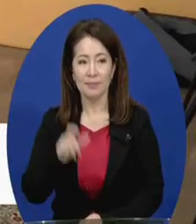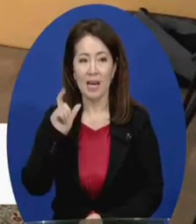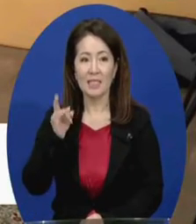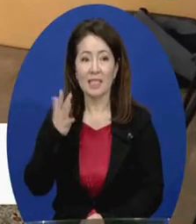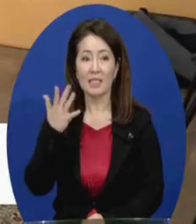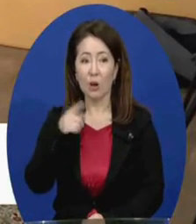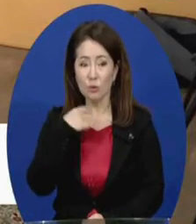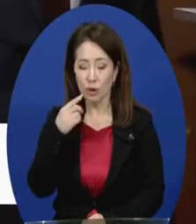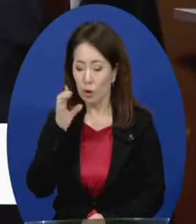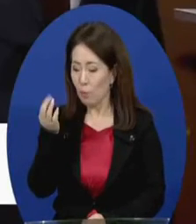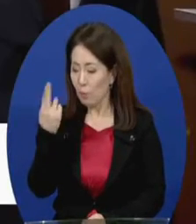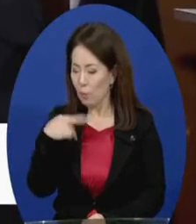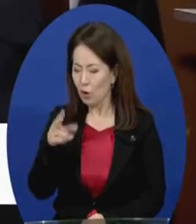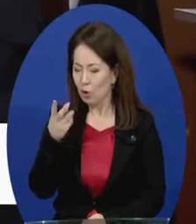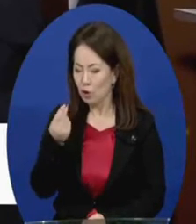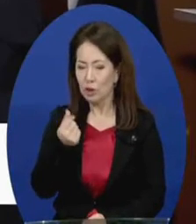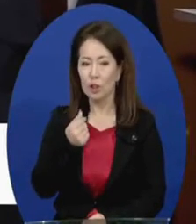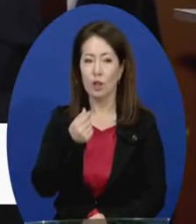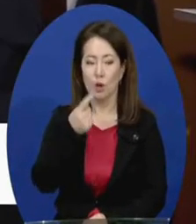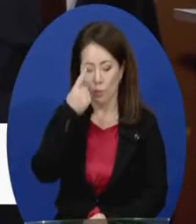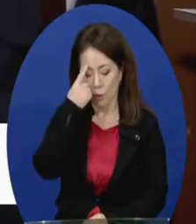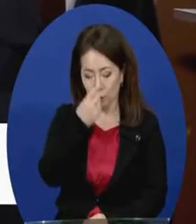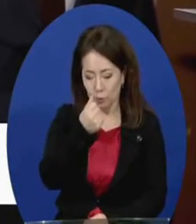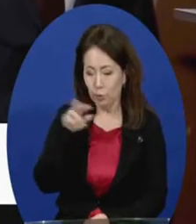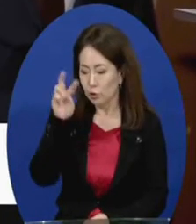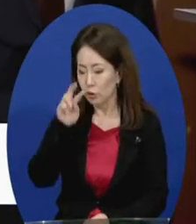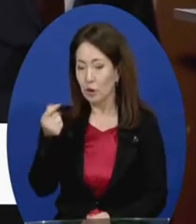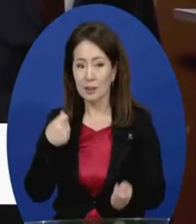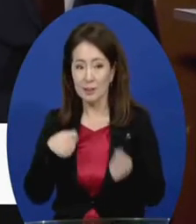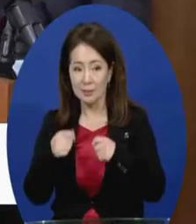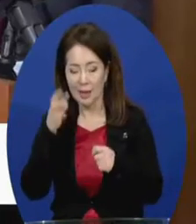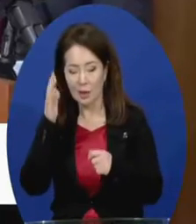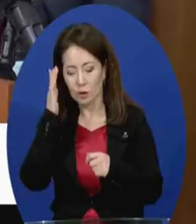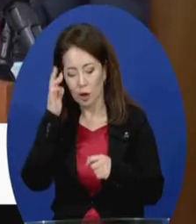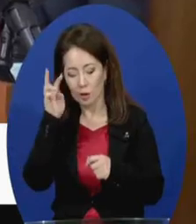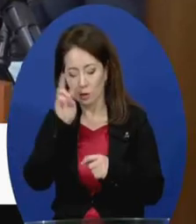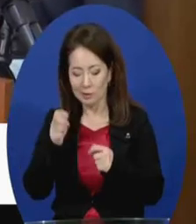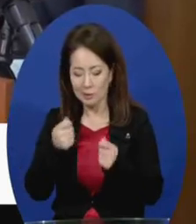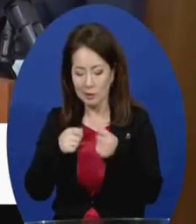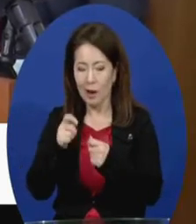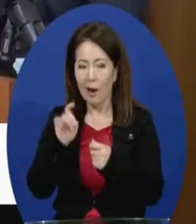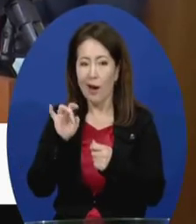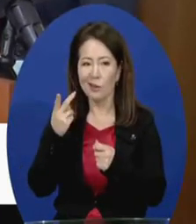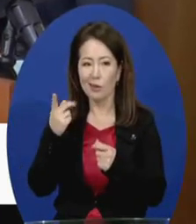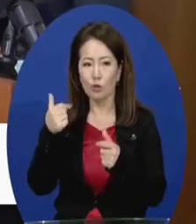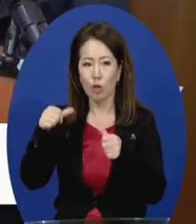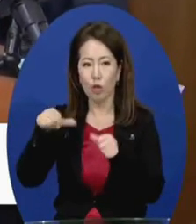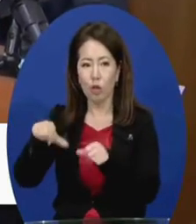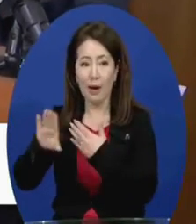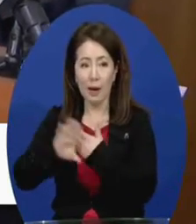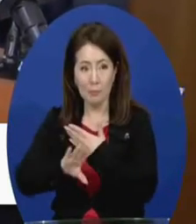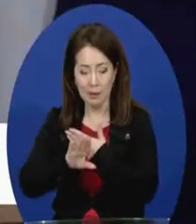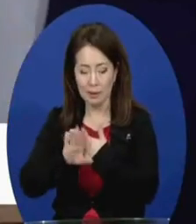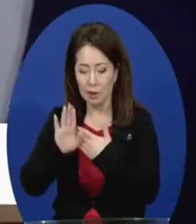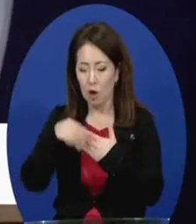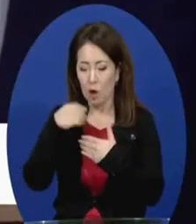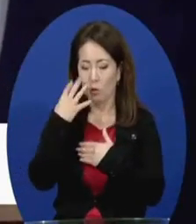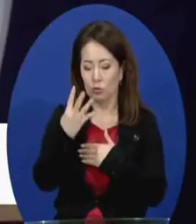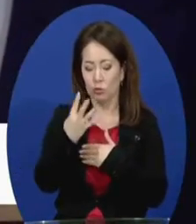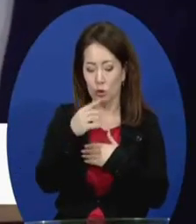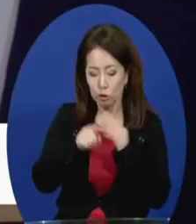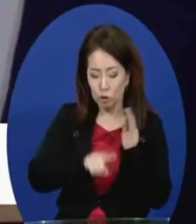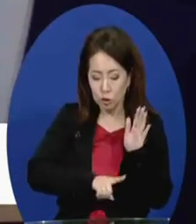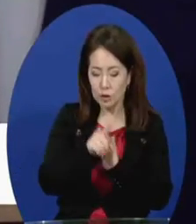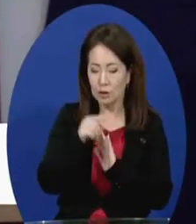Эрдэнэс 5 долгоо бонд хөрөнгийн зах зээл дээр төгрөг болон доллараар худалдаална. Гадаад валютаар гүлгээ хийх нь ханшийн уналтаас хамгаалах юм. Өнөөдрөөс эхлэн ирэх сарын 2-ны өдөр